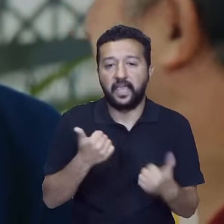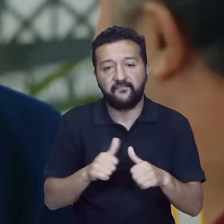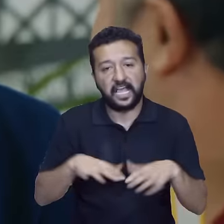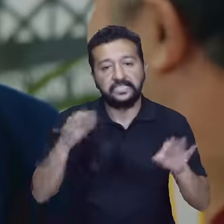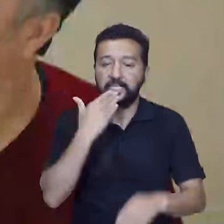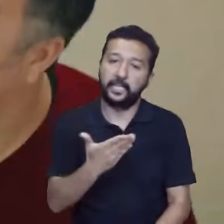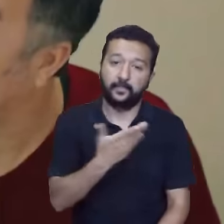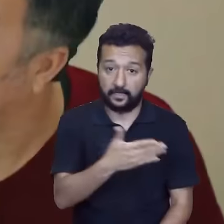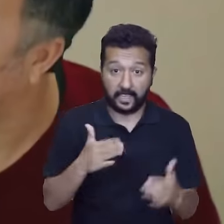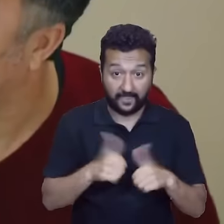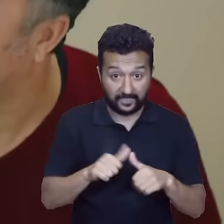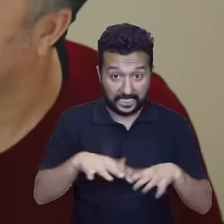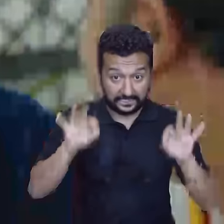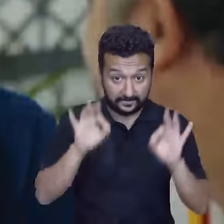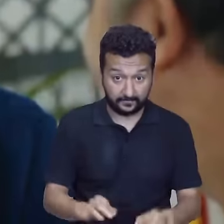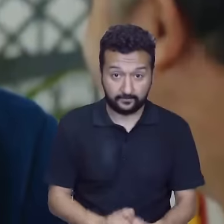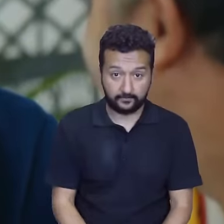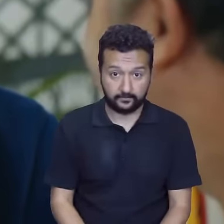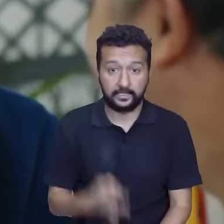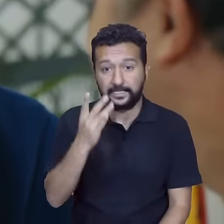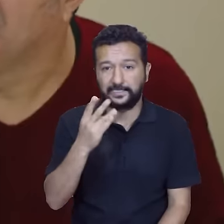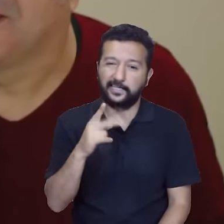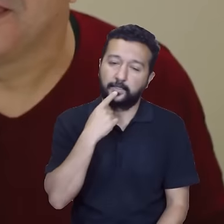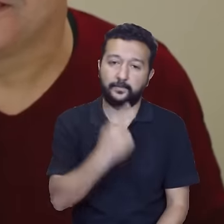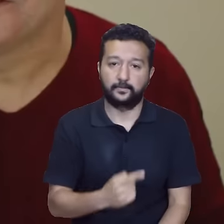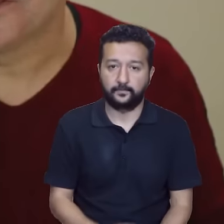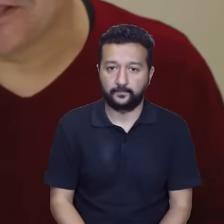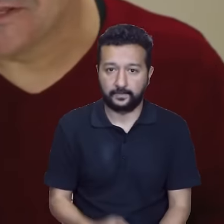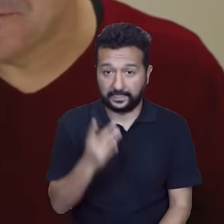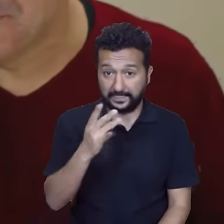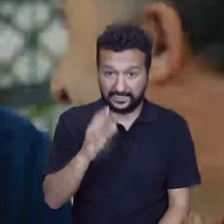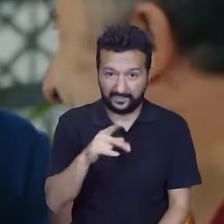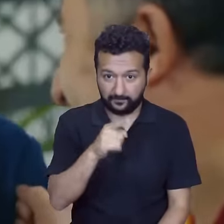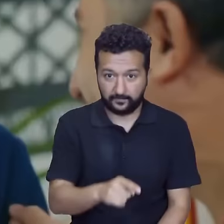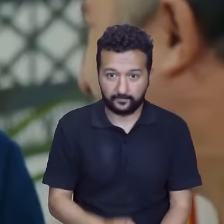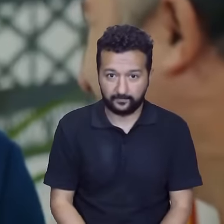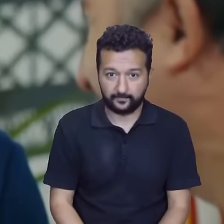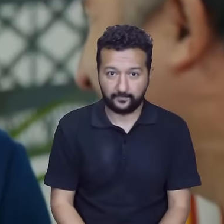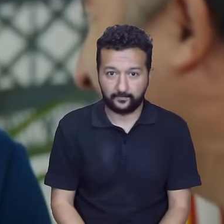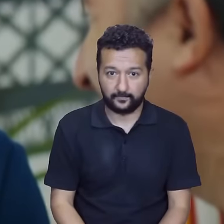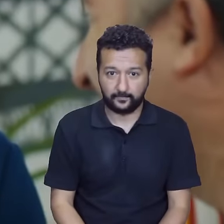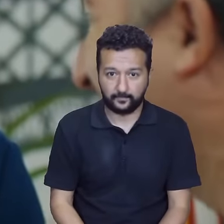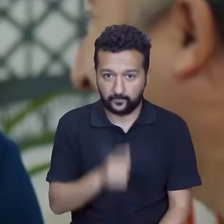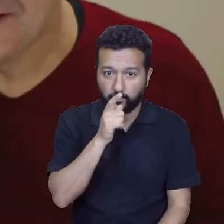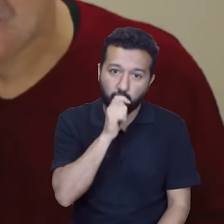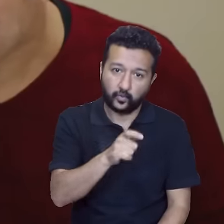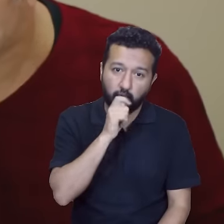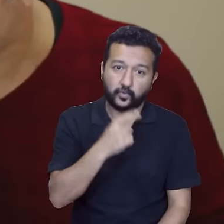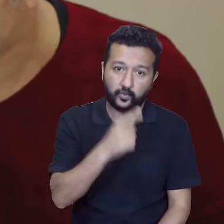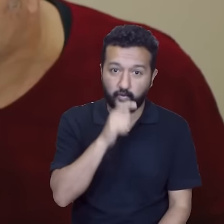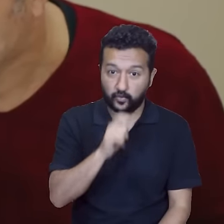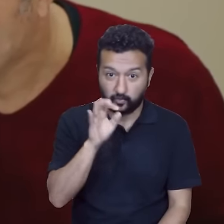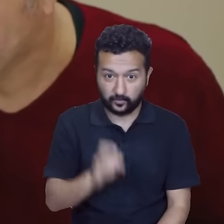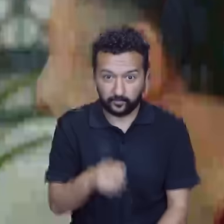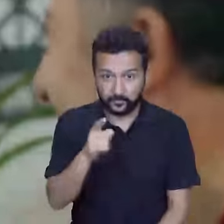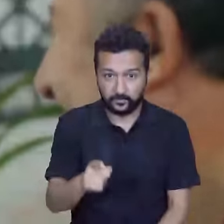hazırlığında falan da istersen. Evlilik hazırlığında? Nişanlı gibi. Nişanlı gibi? Sözlü.